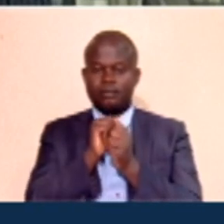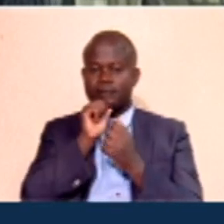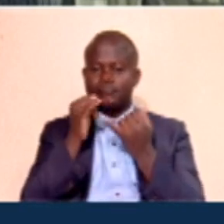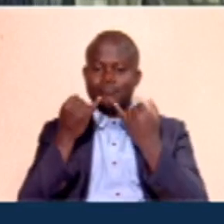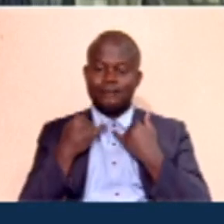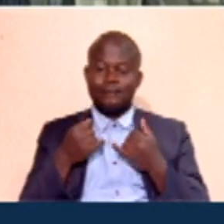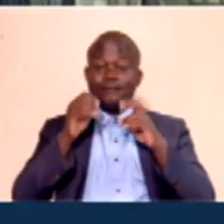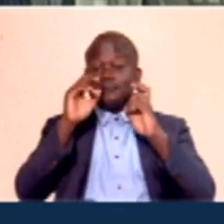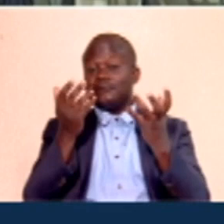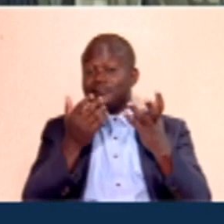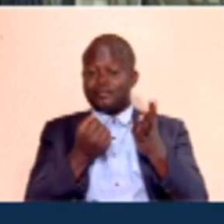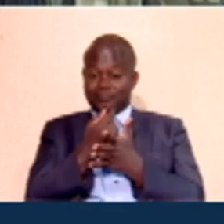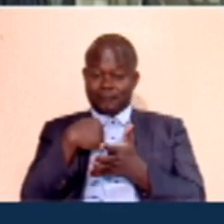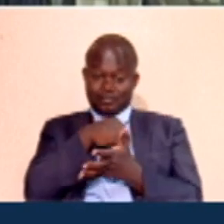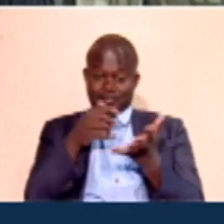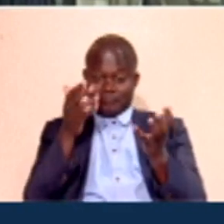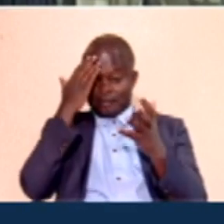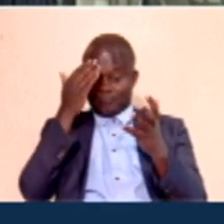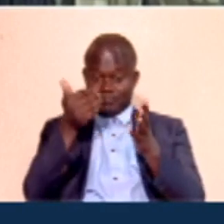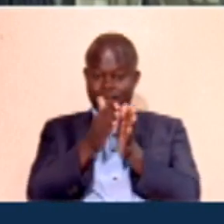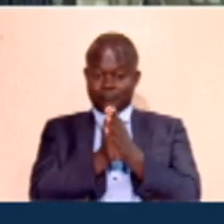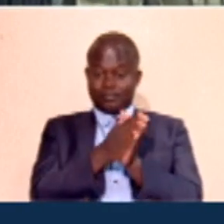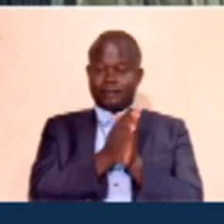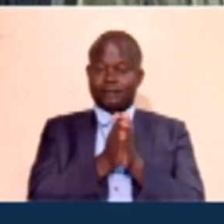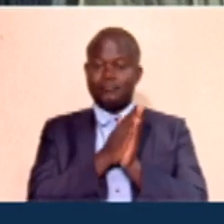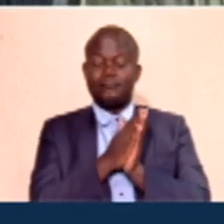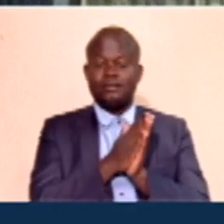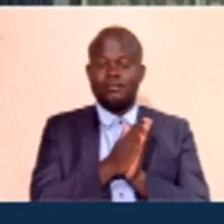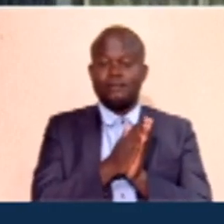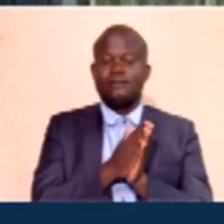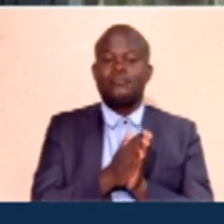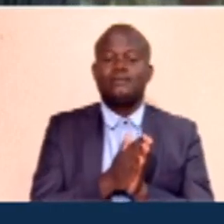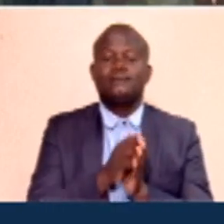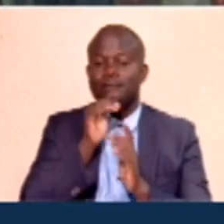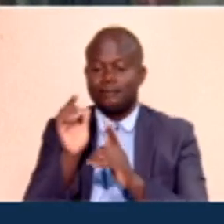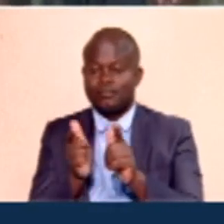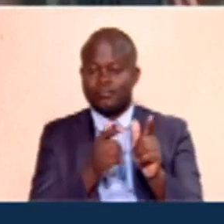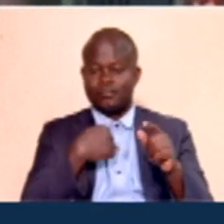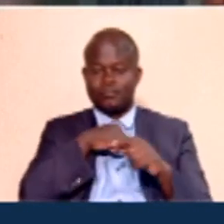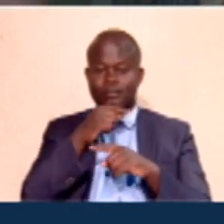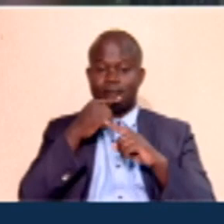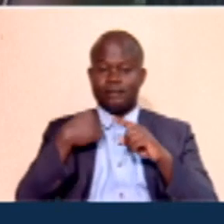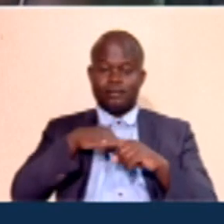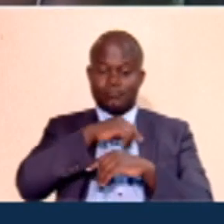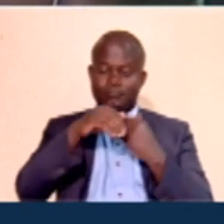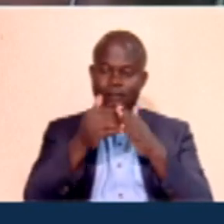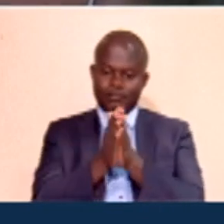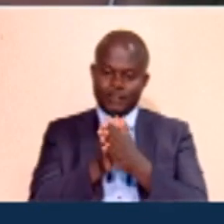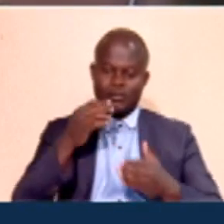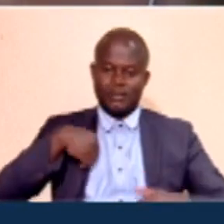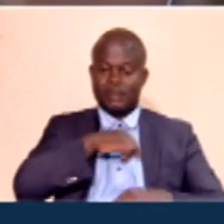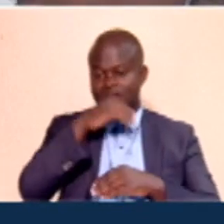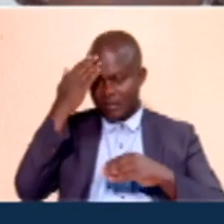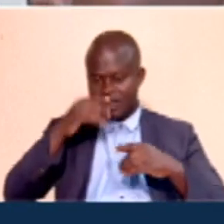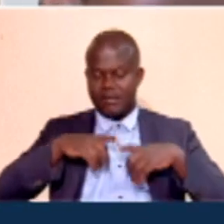Sinakubwira ngo niki cyanteye gukora iki gikorwa, kuko aya ni amateka ataraye yabarwanye gusa, ahubwo ni n'amateka yacu, kubera ko ari